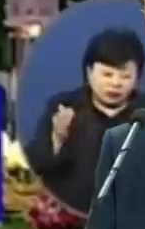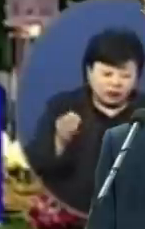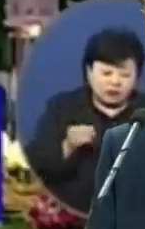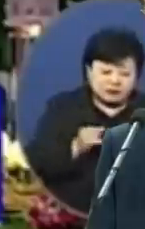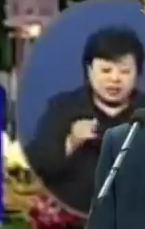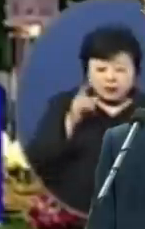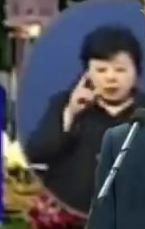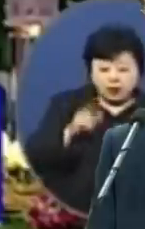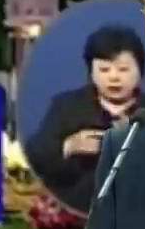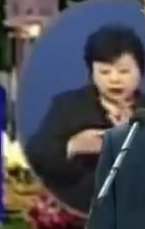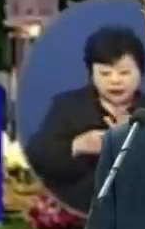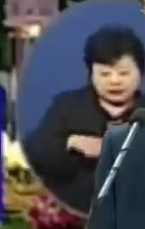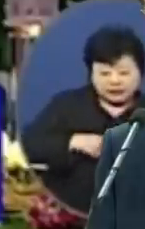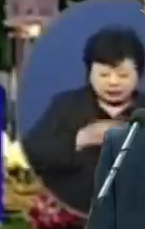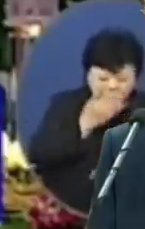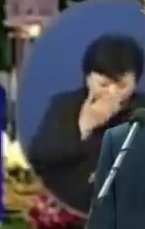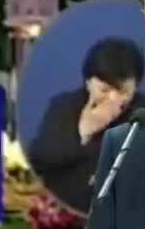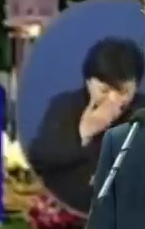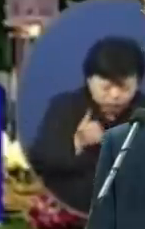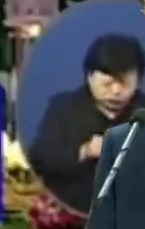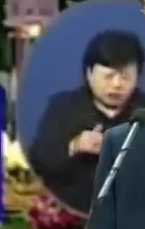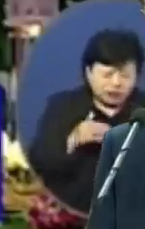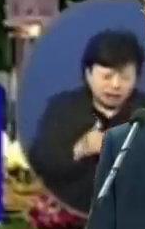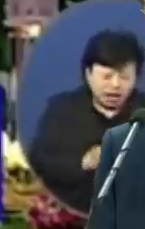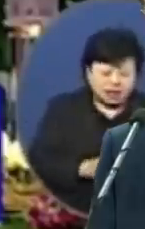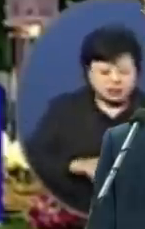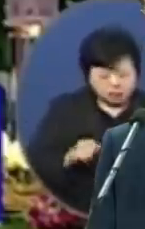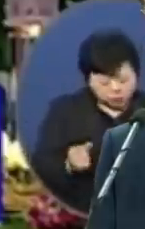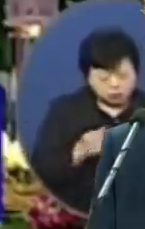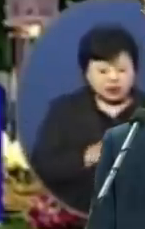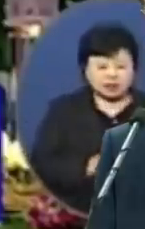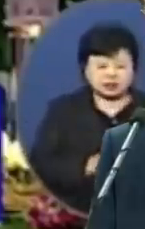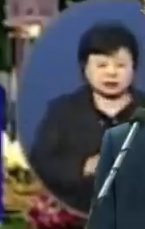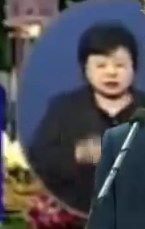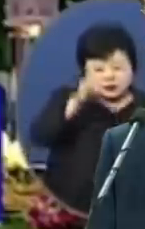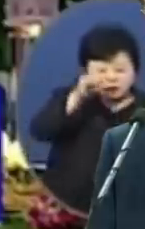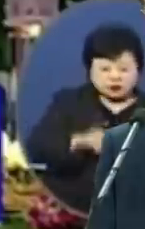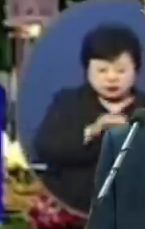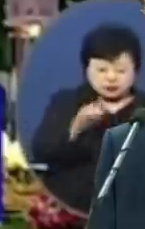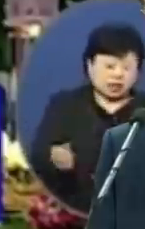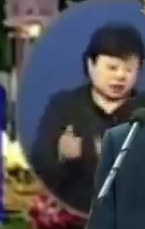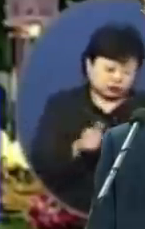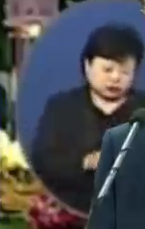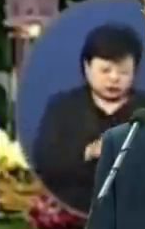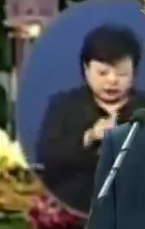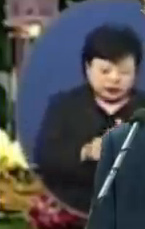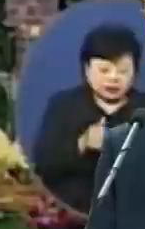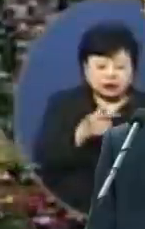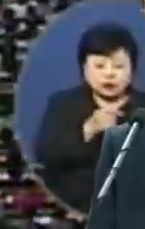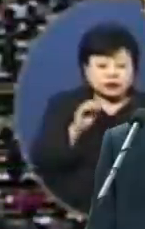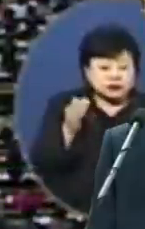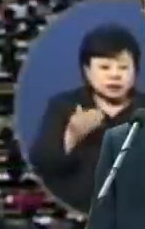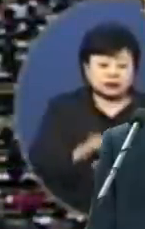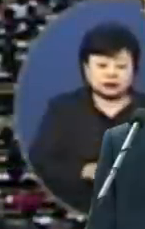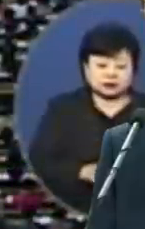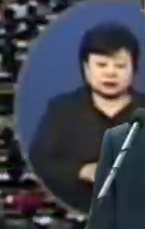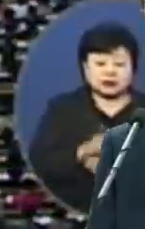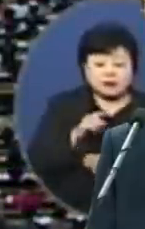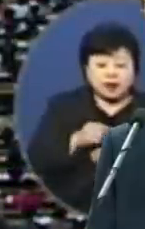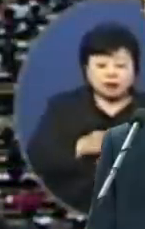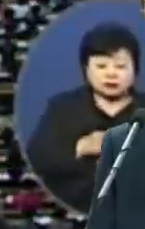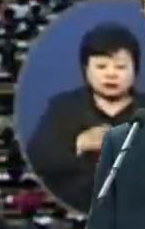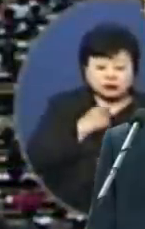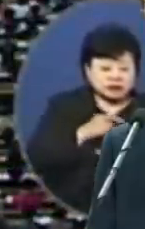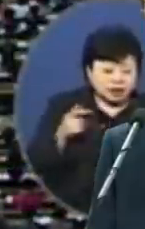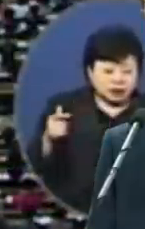모양으로 나타나 자기를 낮추시어 죽기까지 복종하였으니 곧 십자가에 죽으심이라. 하나님과 동등될 마음을